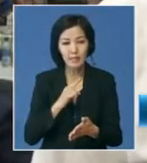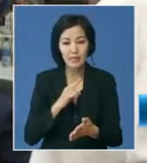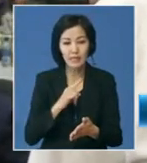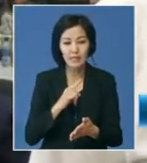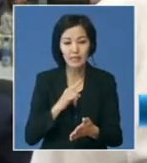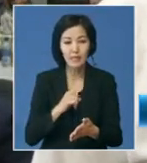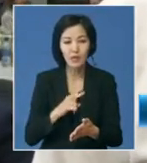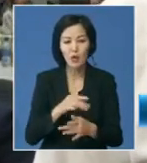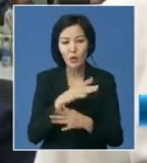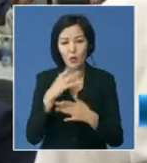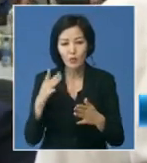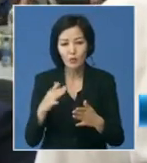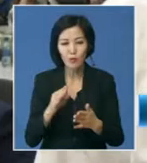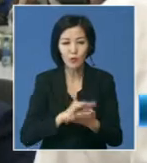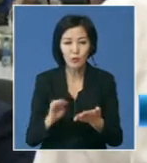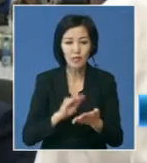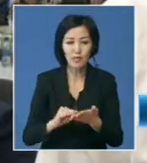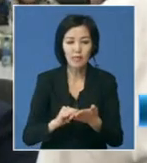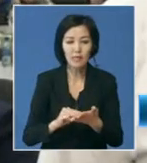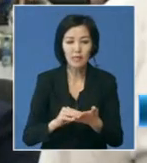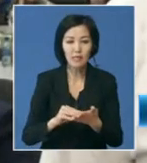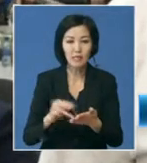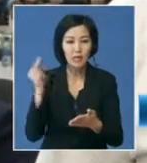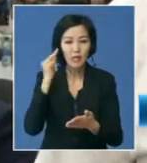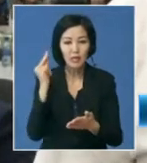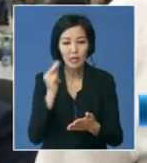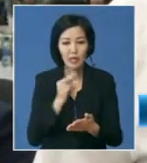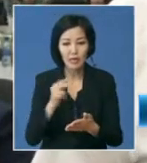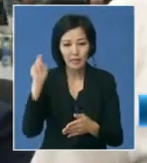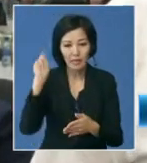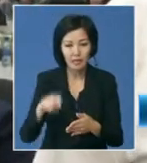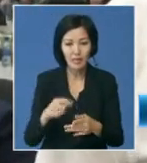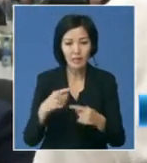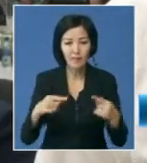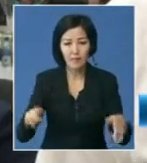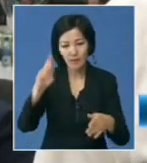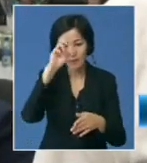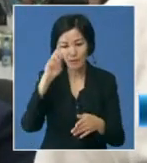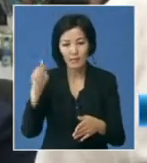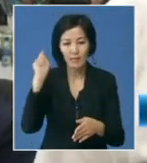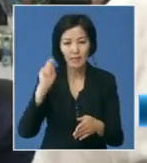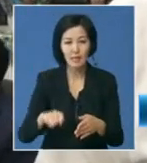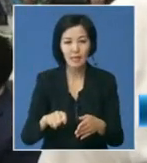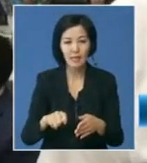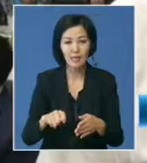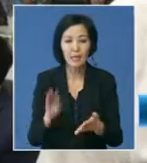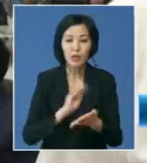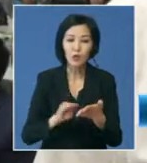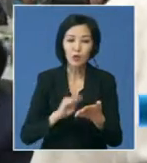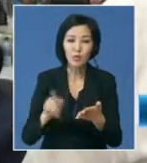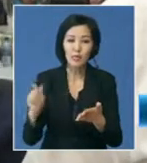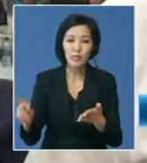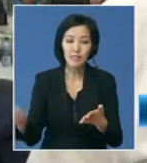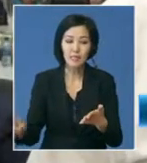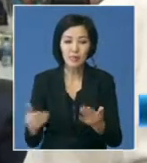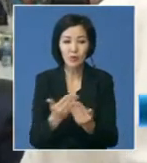Шанхай ынтымақтастық ұйымына жұмыс істеуге келді. Ұйымдастыру барысында байқағанымыз, кейбір алыс және жақын шетел тілшілері көрме өтетін